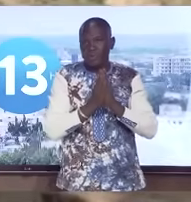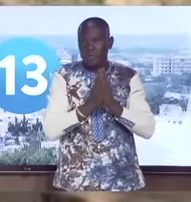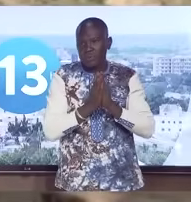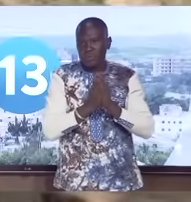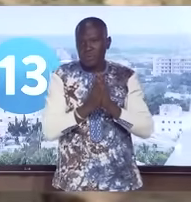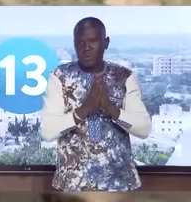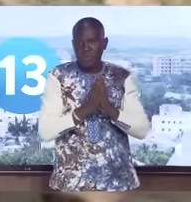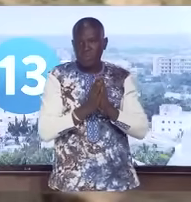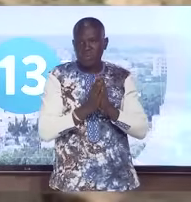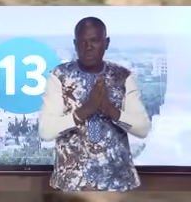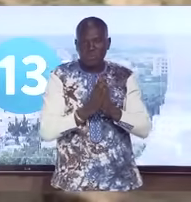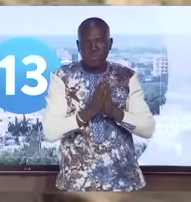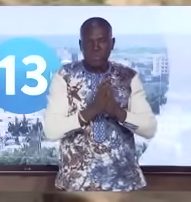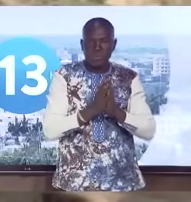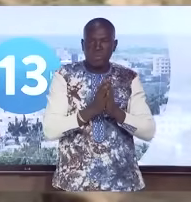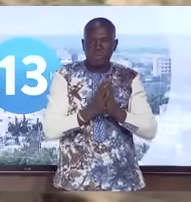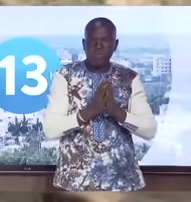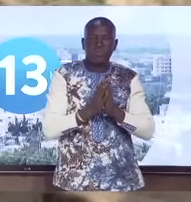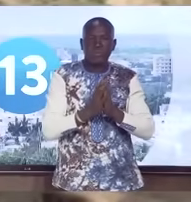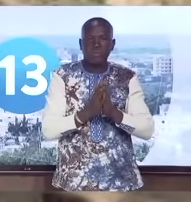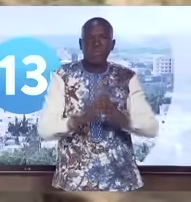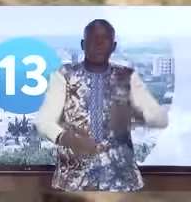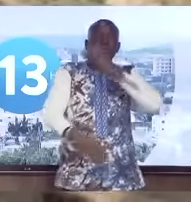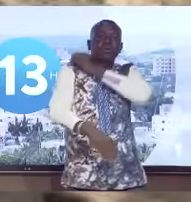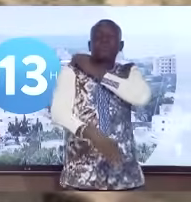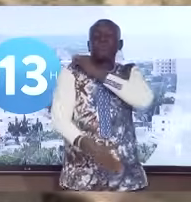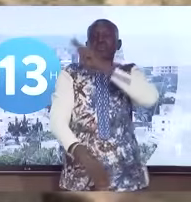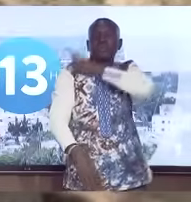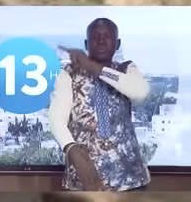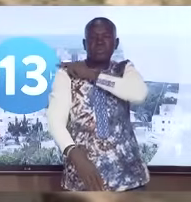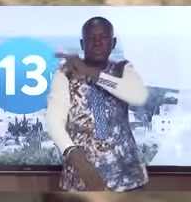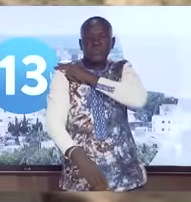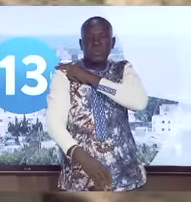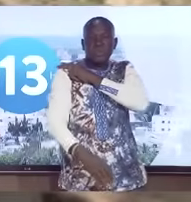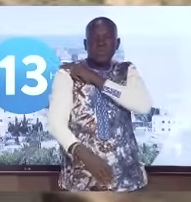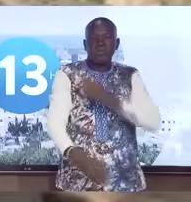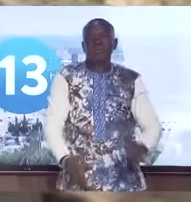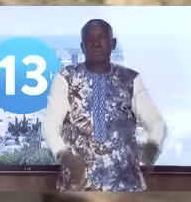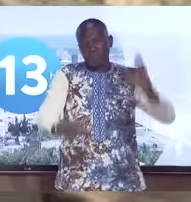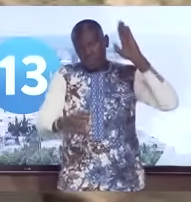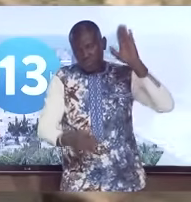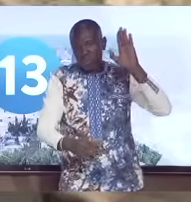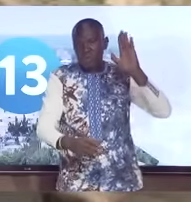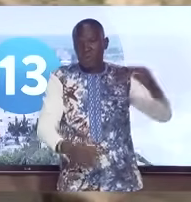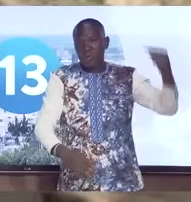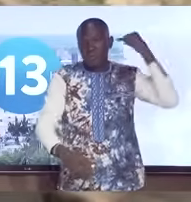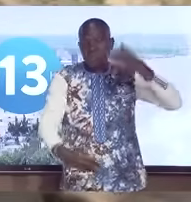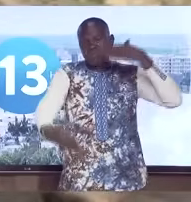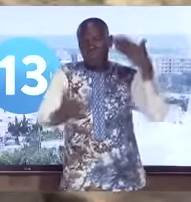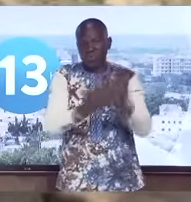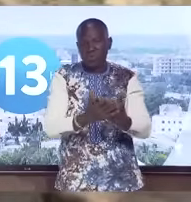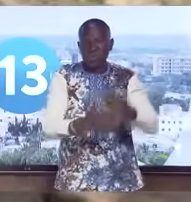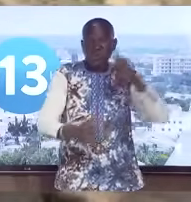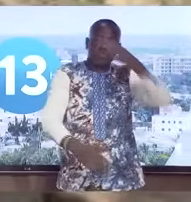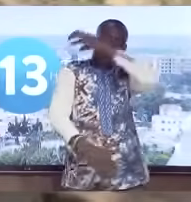Amadou Koufa Hettinda. Assalamu alaikum. Amadou Koufa, reçois mes salutations. Amadou, écoute bien. C'est toi le chef